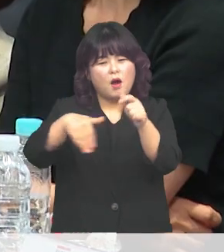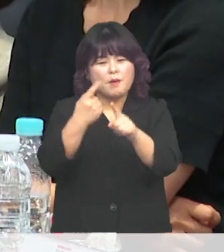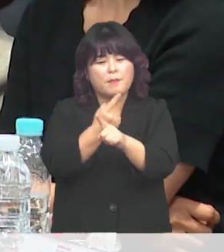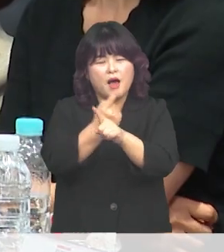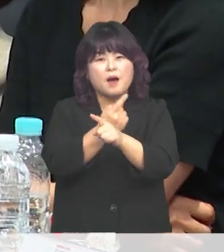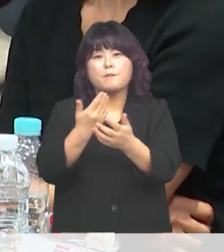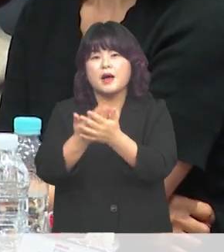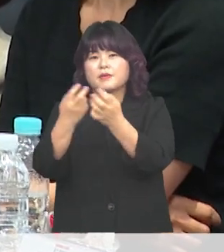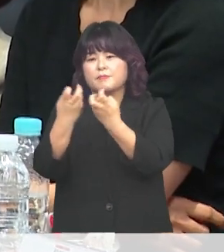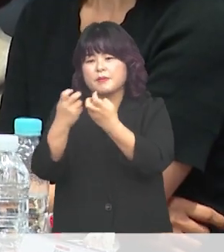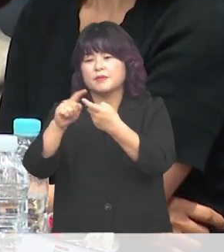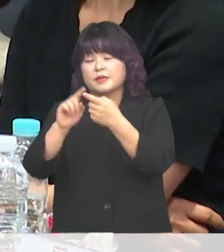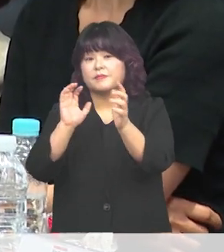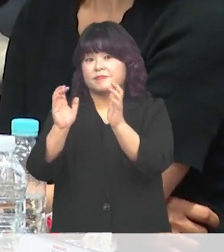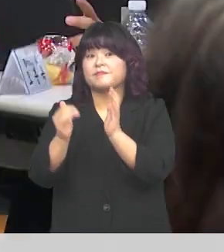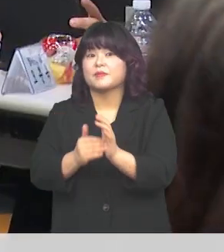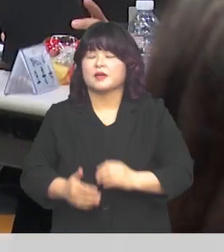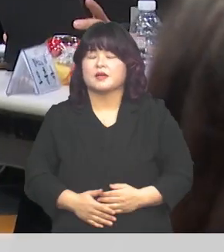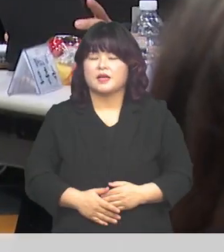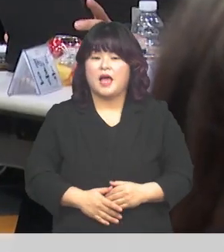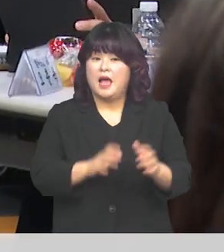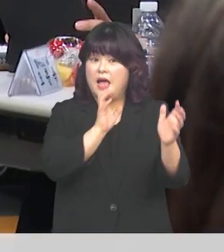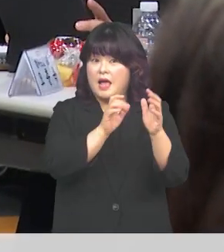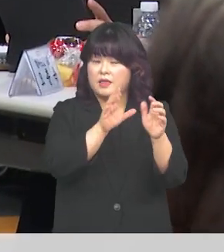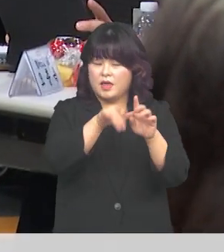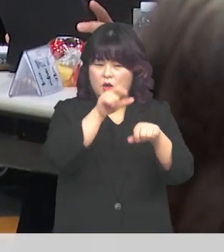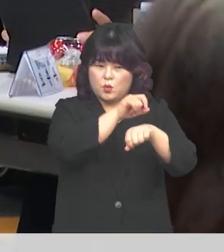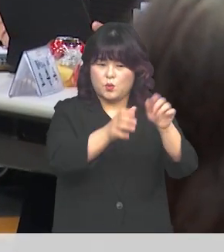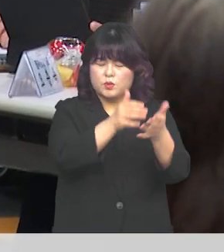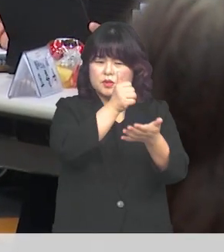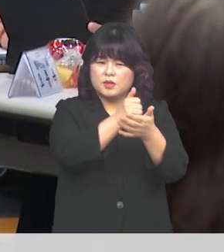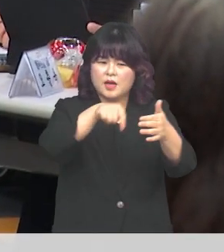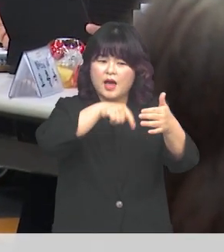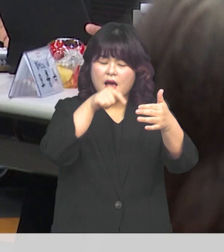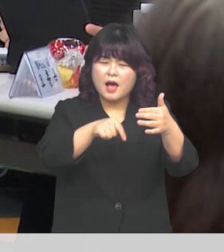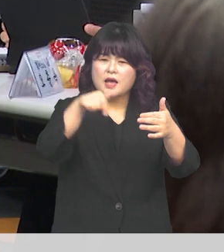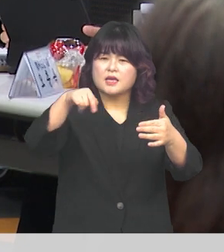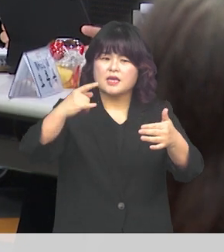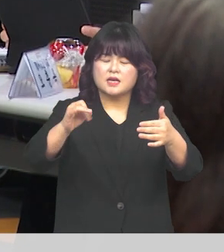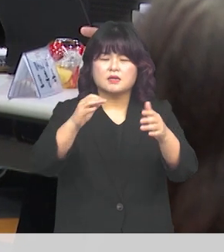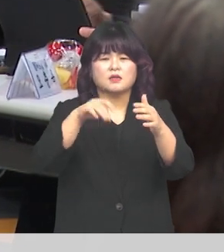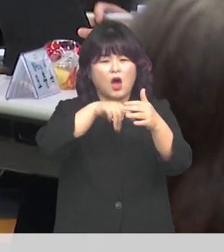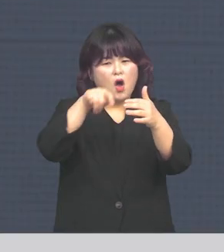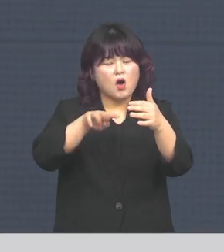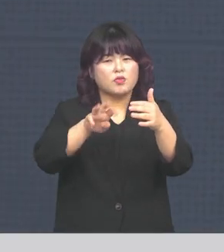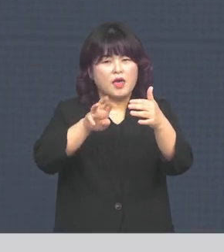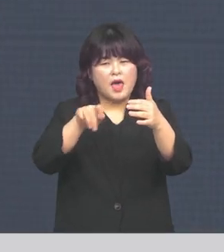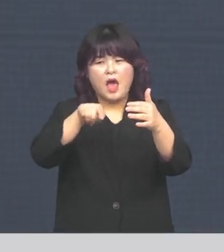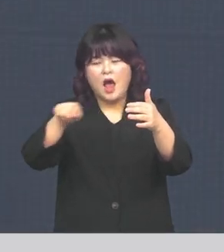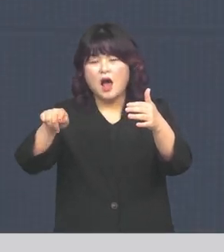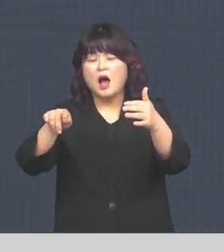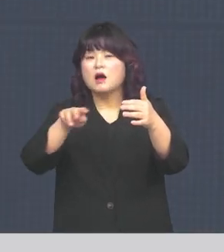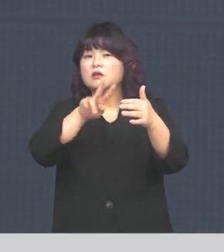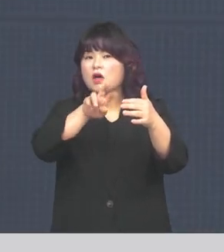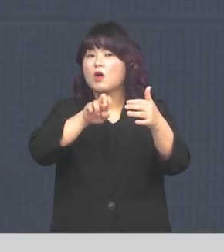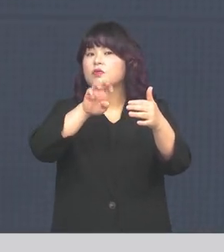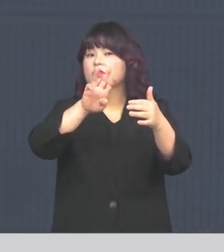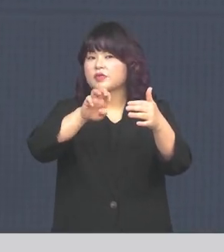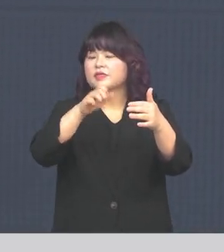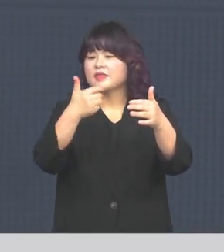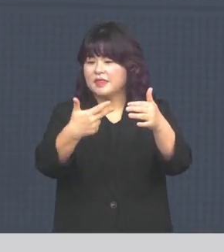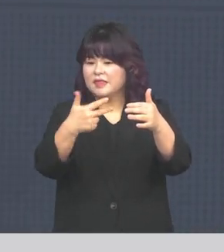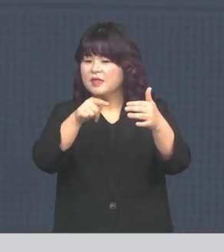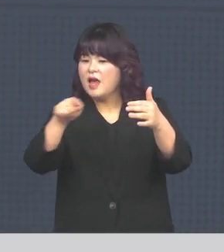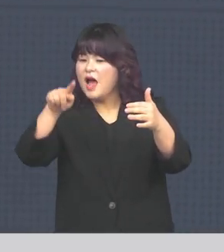위한 발전 방안을 논의했습니다. 간담회에는 기흥구 지역 내 37개 초등학교 중 33개 학교 교장이